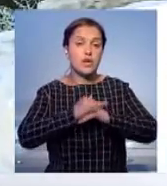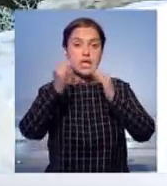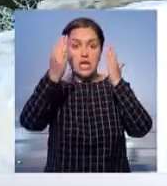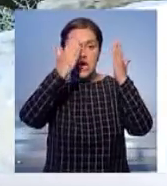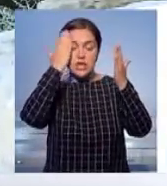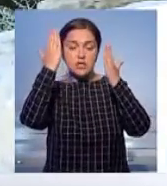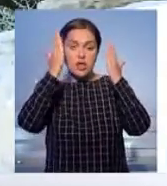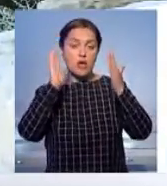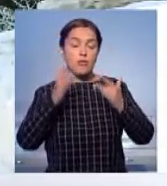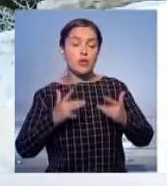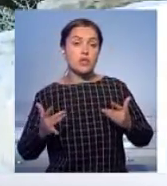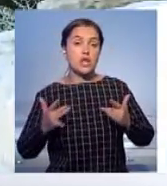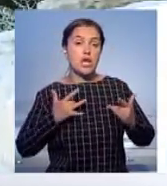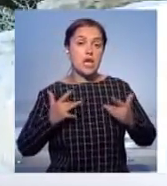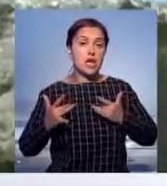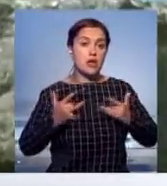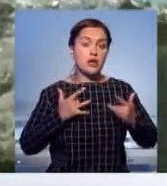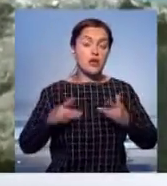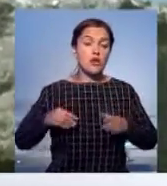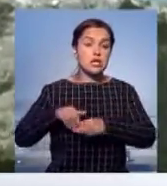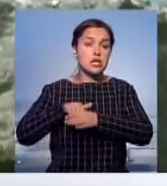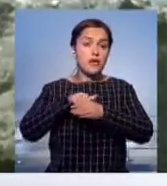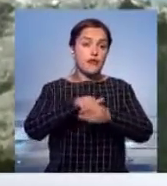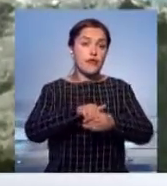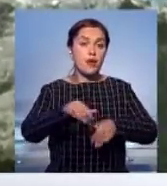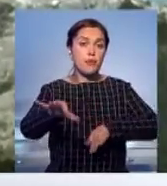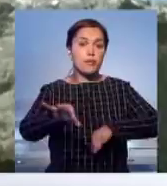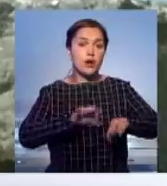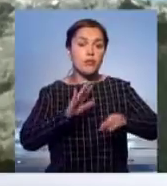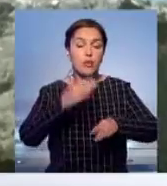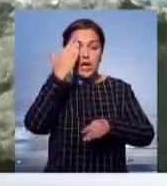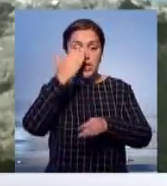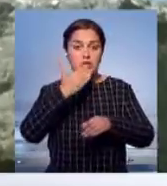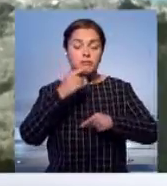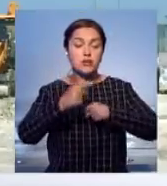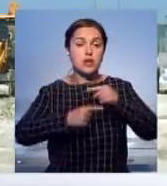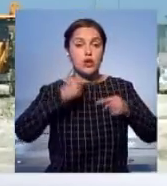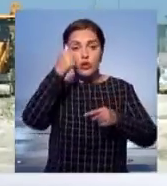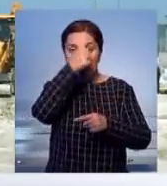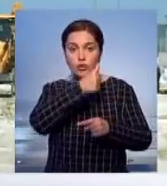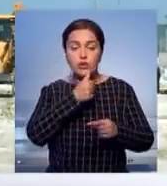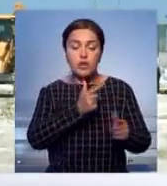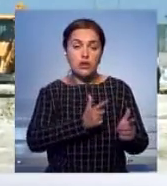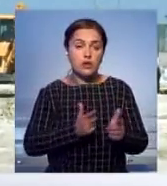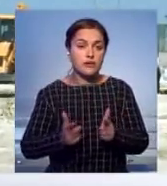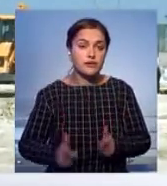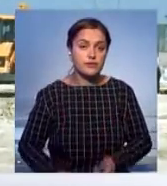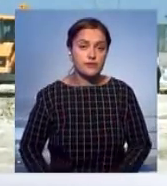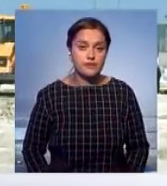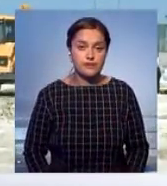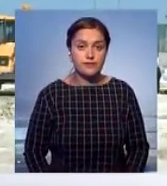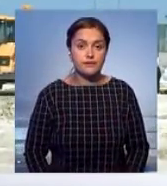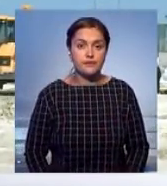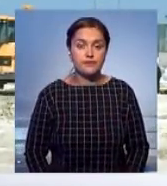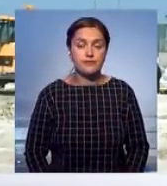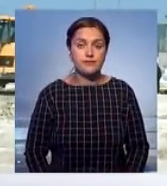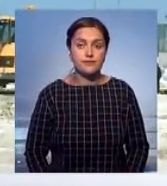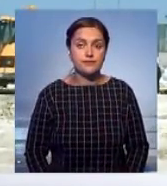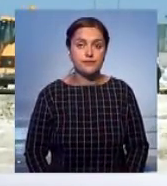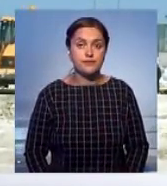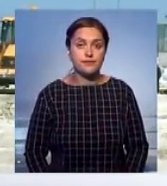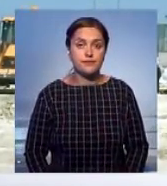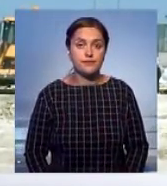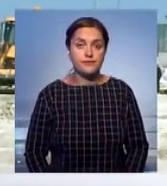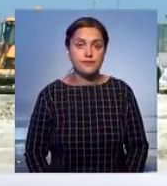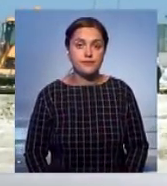развлекательные программы. Инвестиционный проект планируют презентовать летом следующего года. Тамара Степанова, Саламат Бекбаев, Ринат Дусалиев, Актау, Хабар